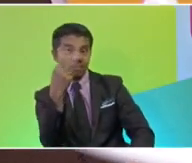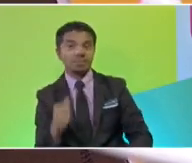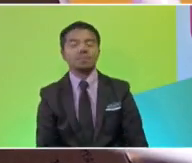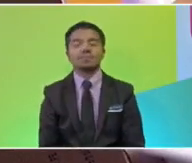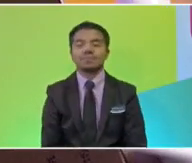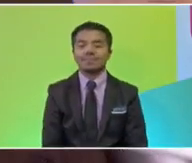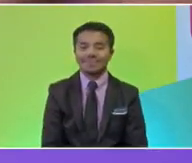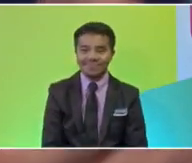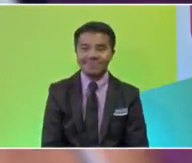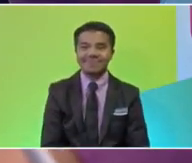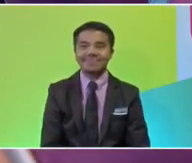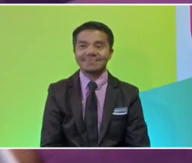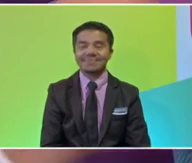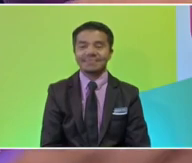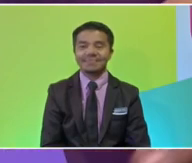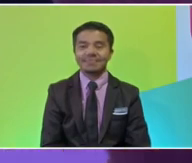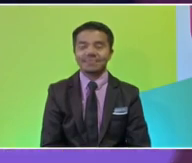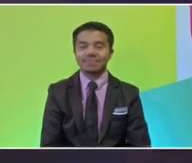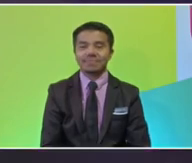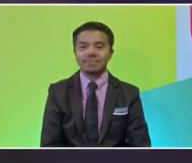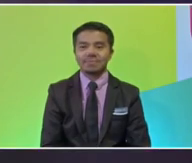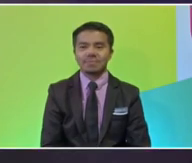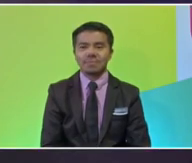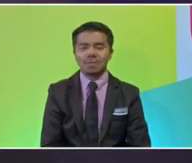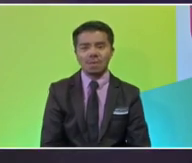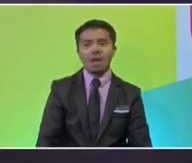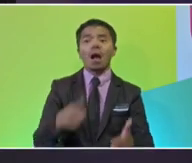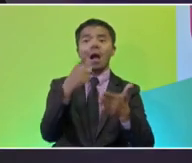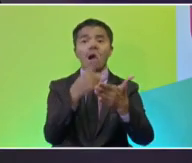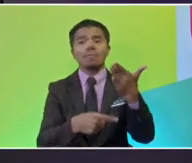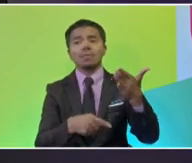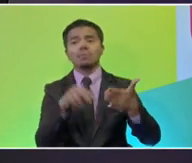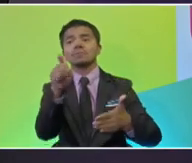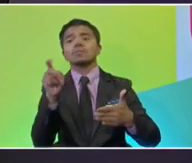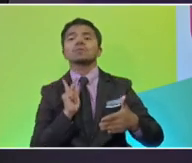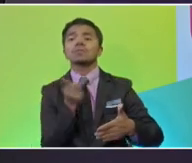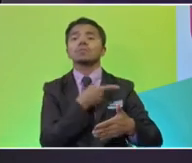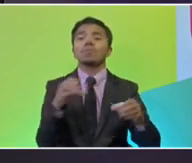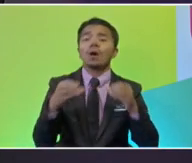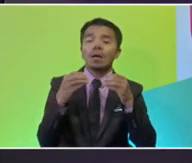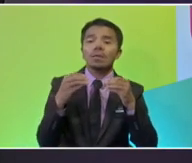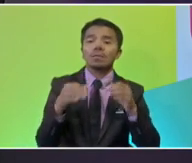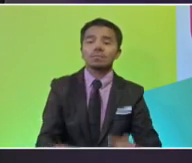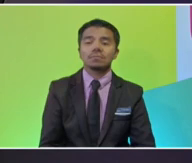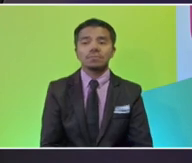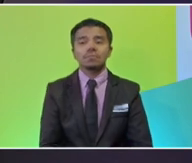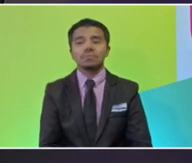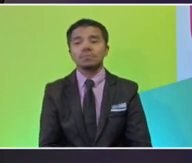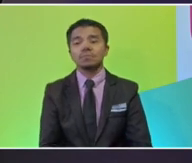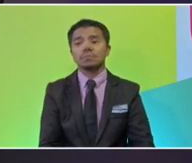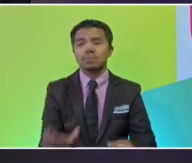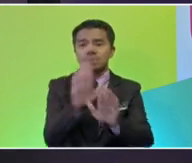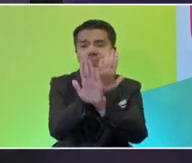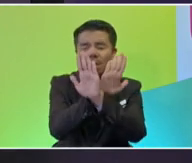Oke jadi apa yang perlu kita lakukan ialah murid-murid sekali tanpa menggunakan cahaya